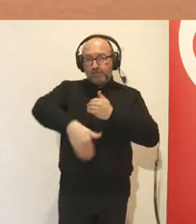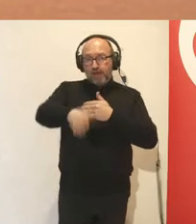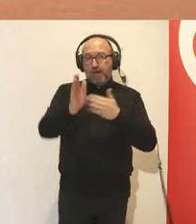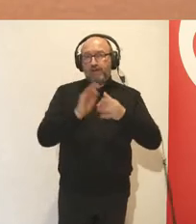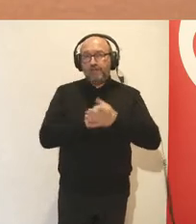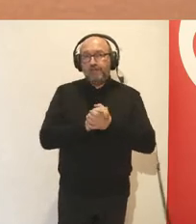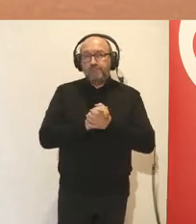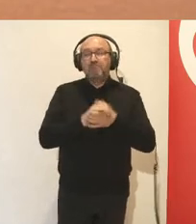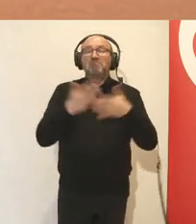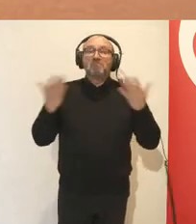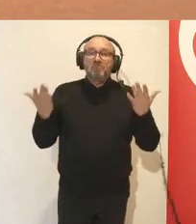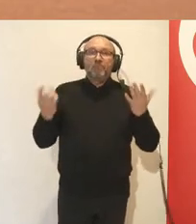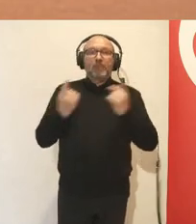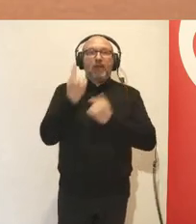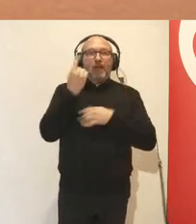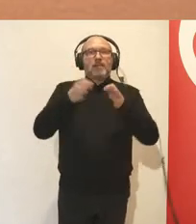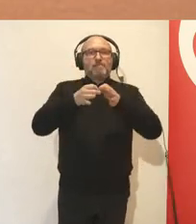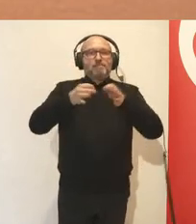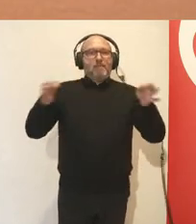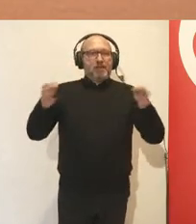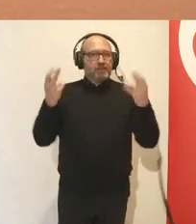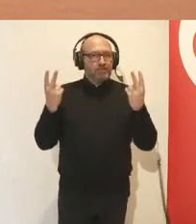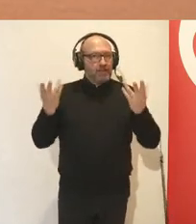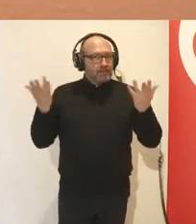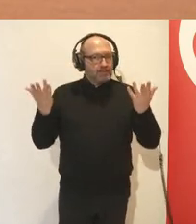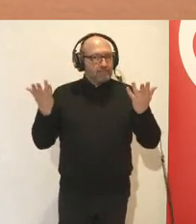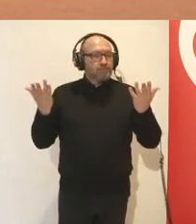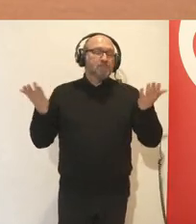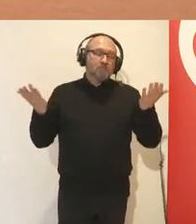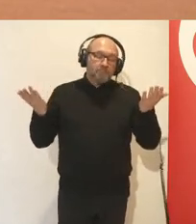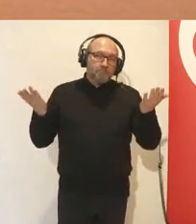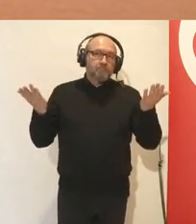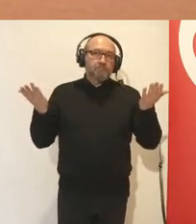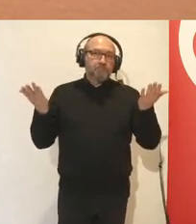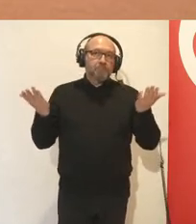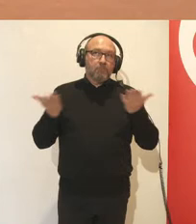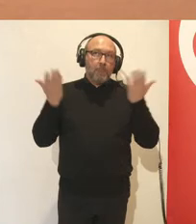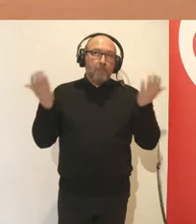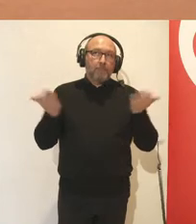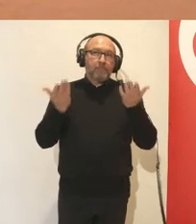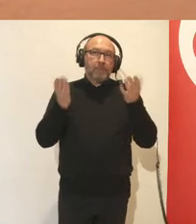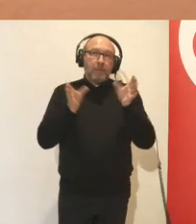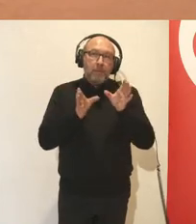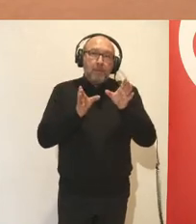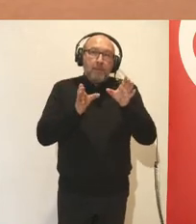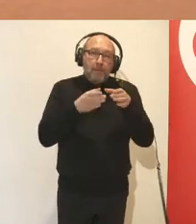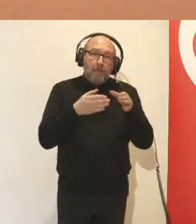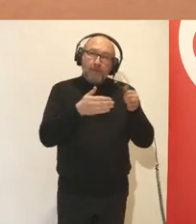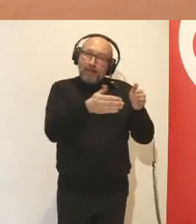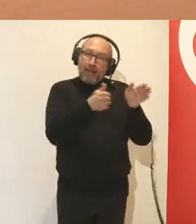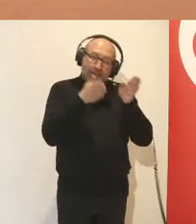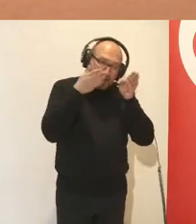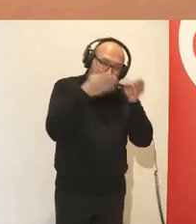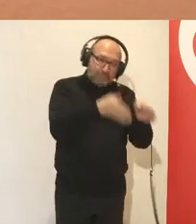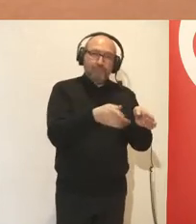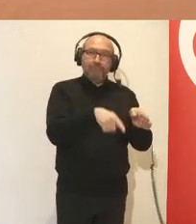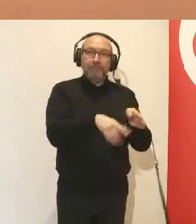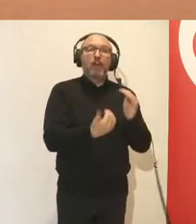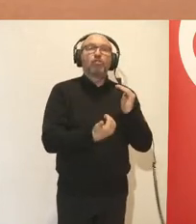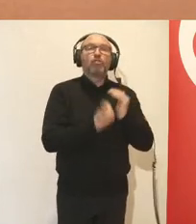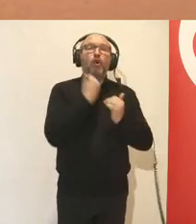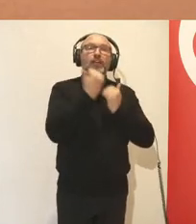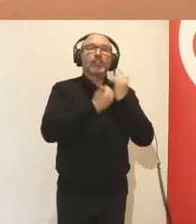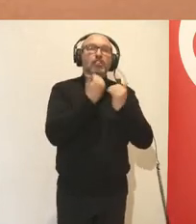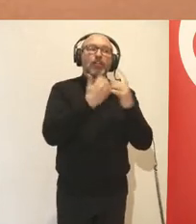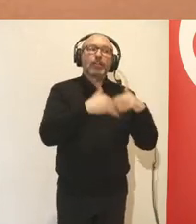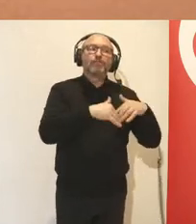eine maßnahme wäre tatsächlich in den kleinen abseitigen ecken zu schauen was wir neue narrativen werden da